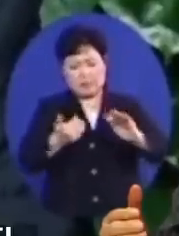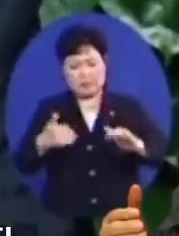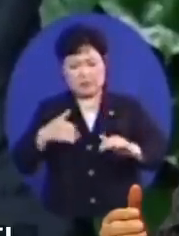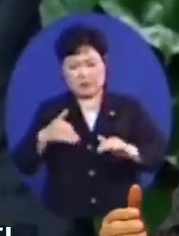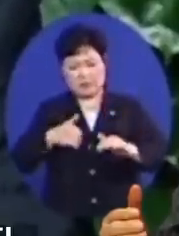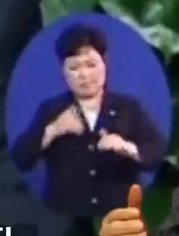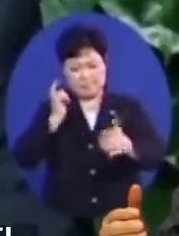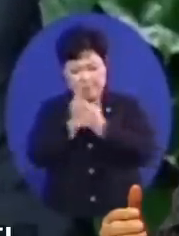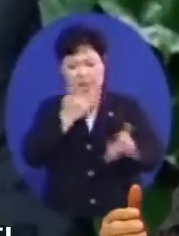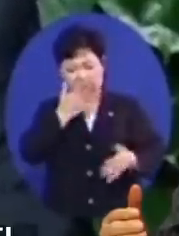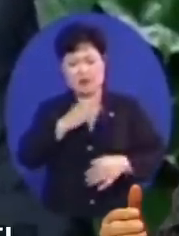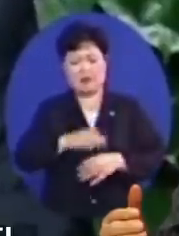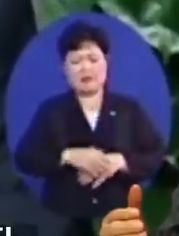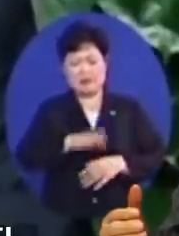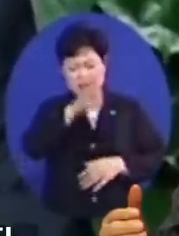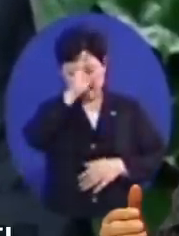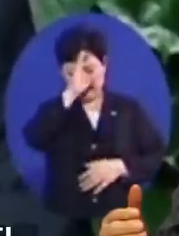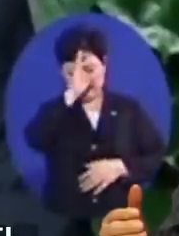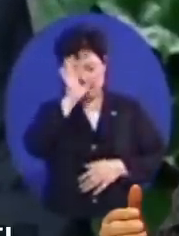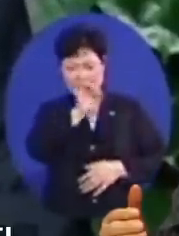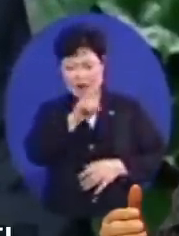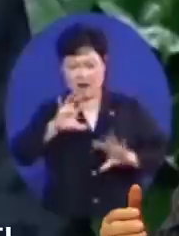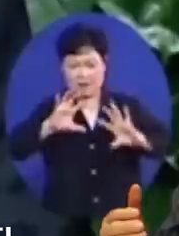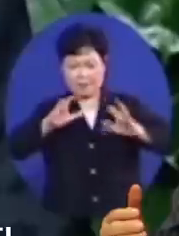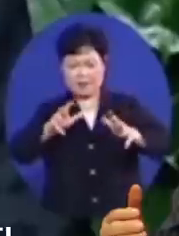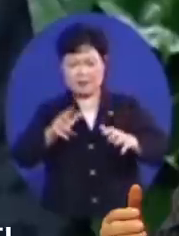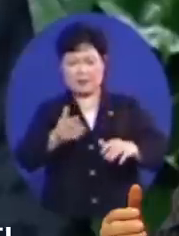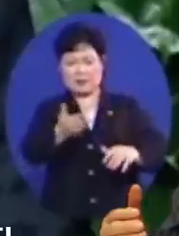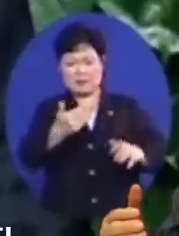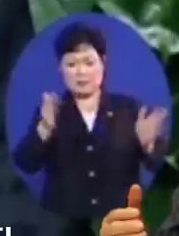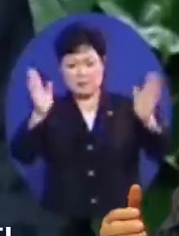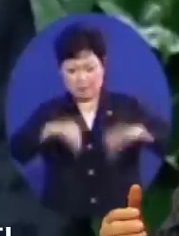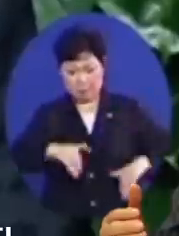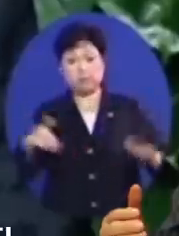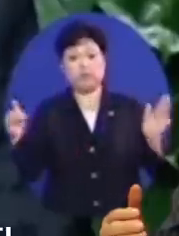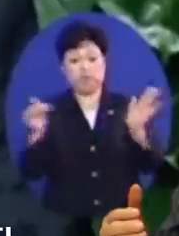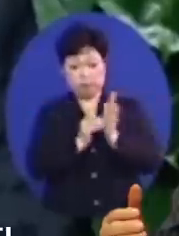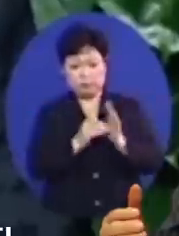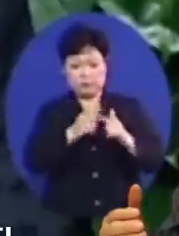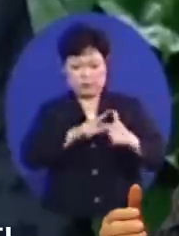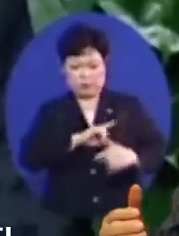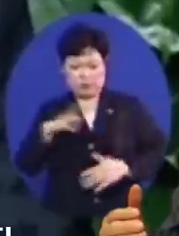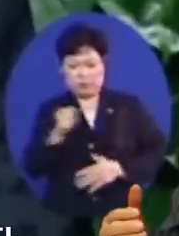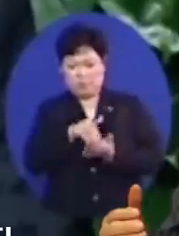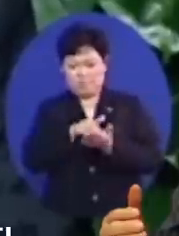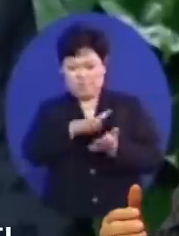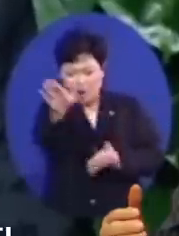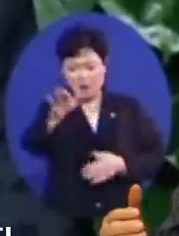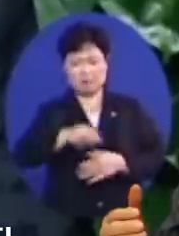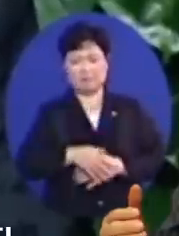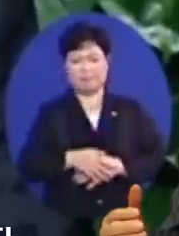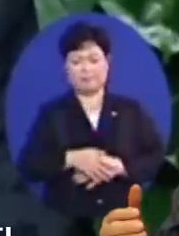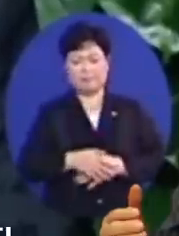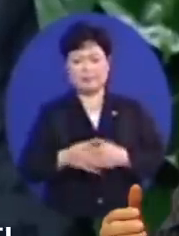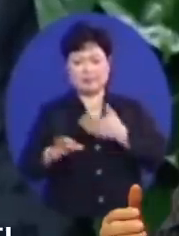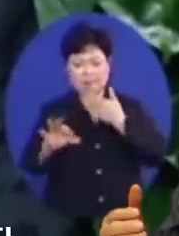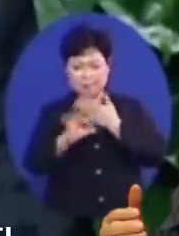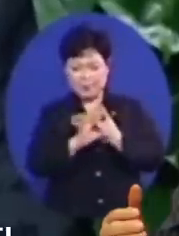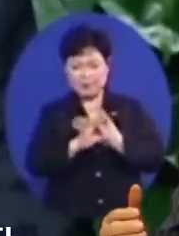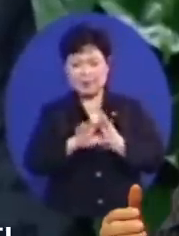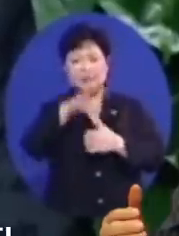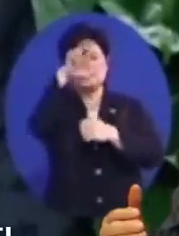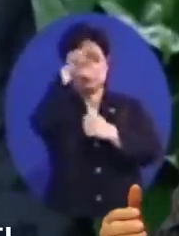것이다, 이 병의 아말렉은 이미 멸망을 받은 것이다, 예수 이름으로 물러가라, 그렇게 할 때가